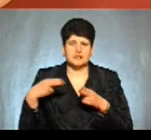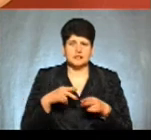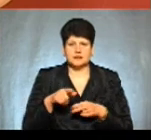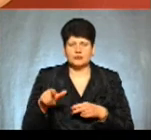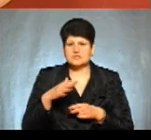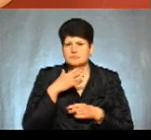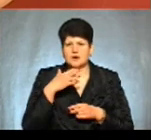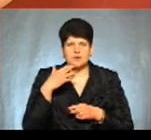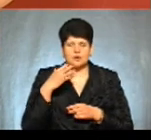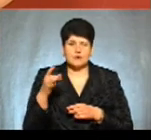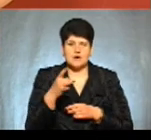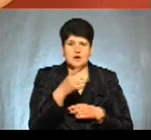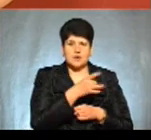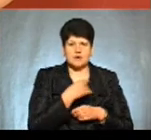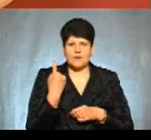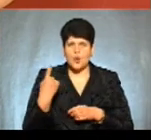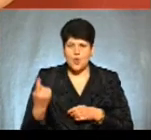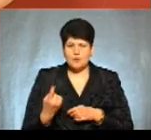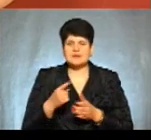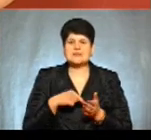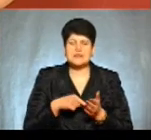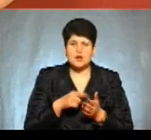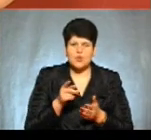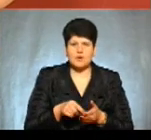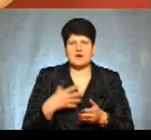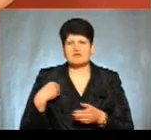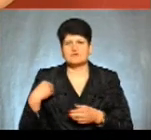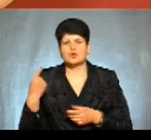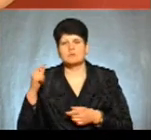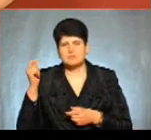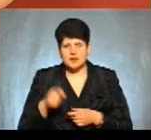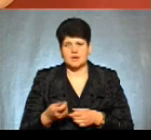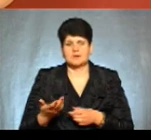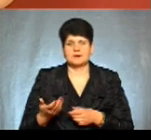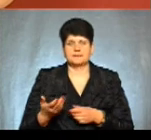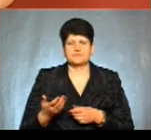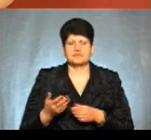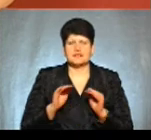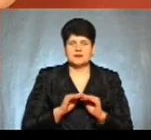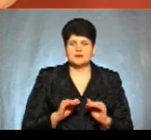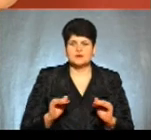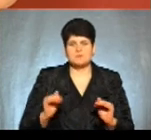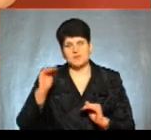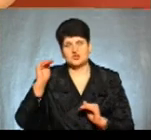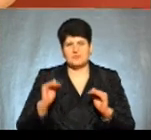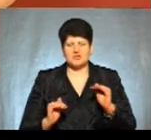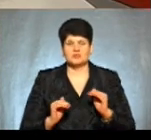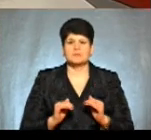приїхали з багатьох районів області, з самого Тернополя, з Львівщини приїхали з діточками з більшими